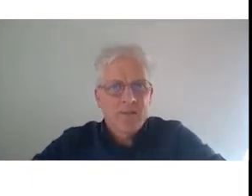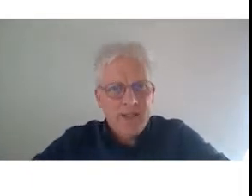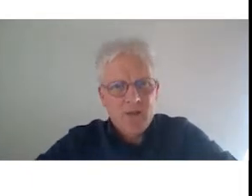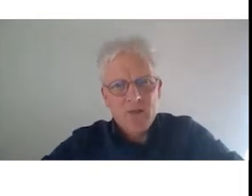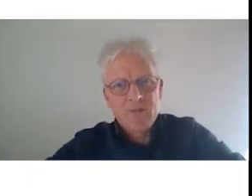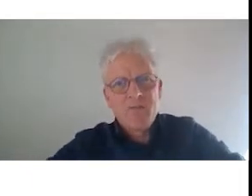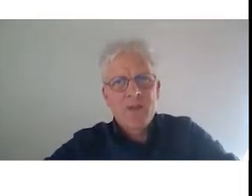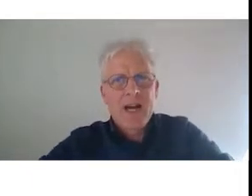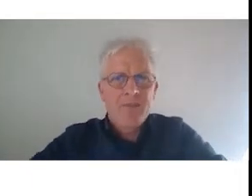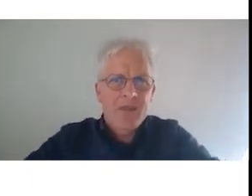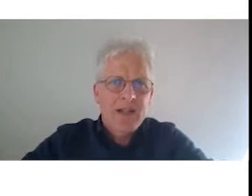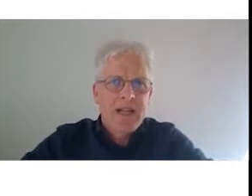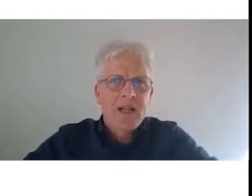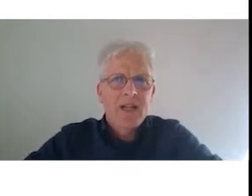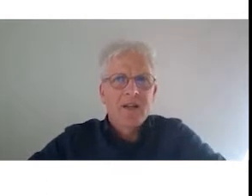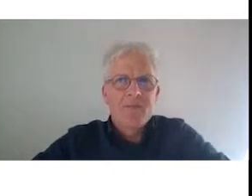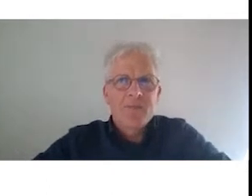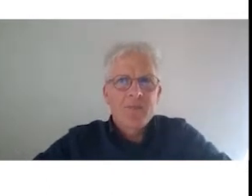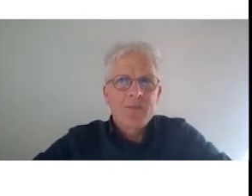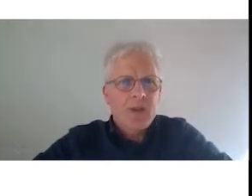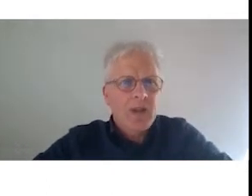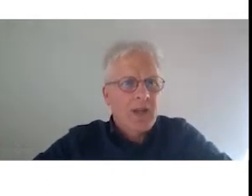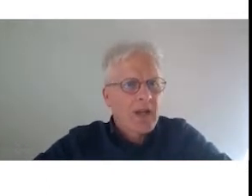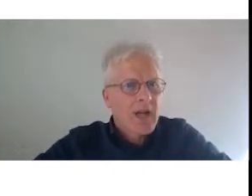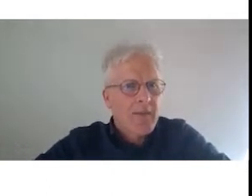Vor dem Hintergrund haben wir